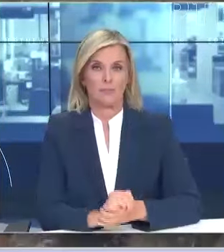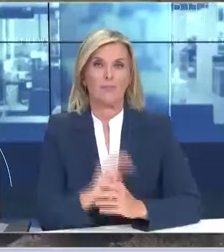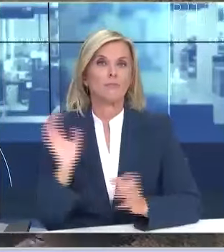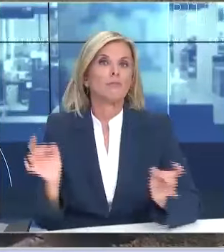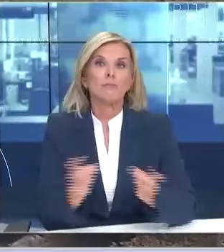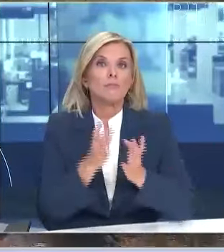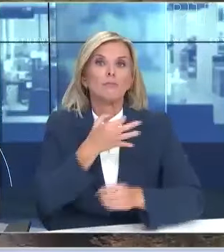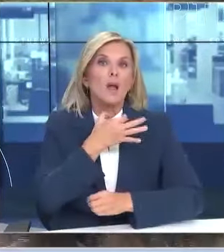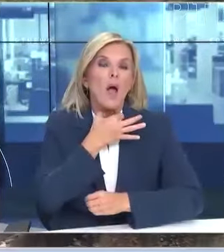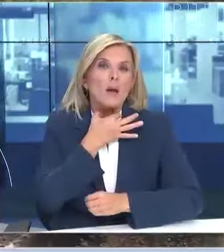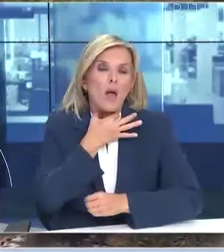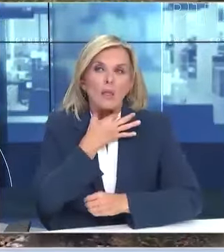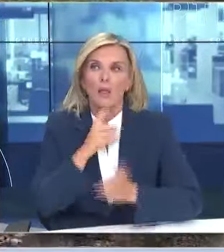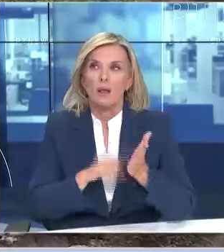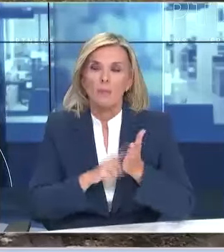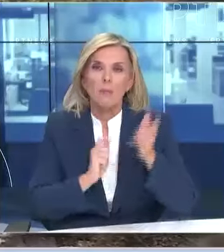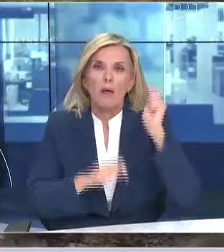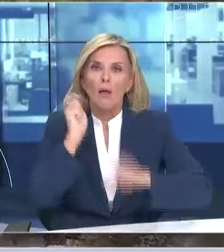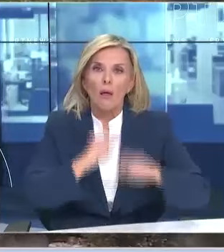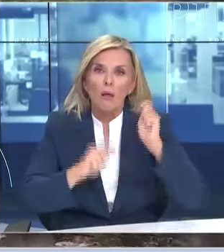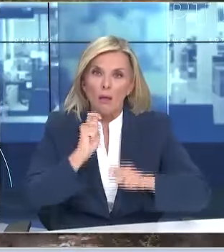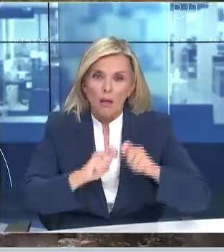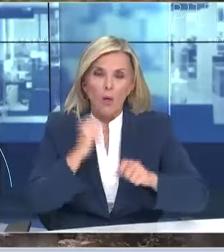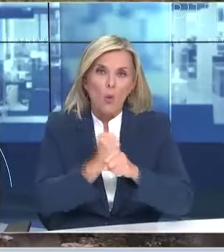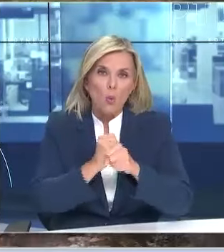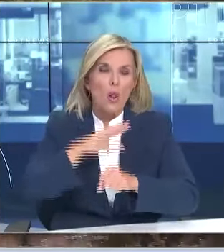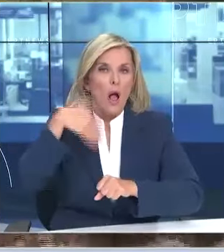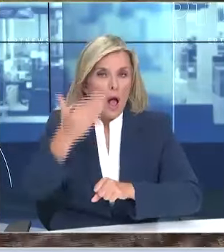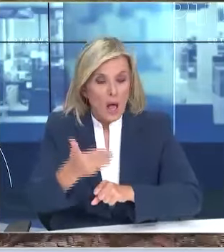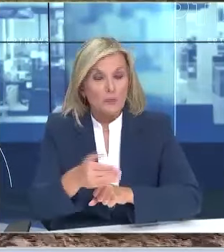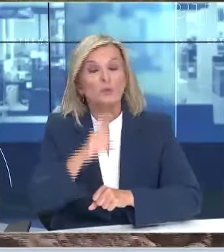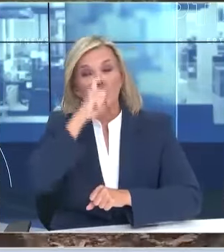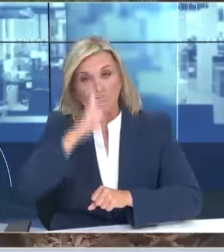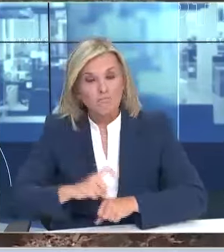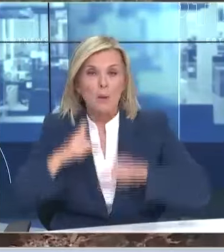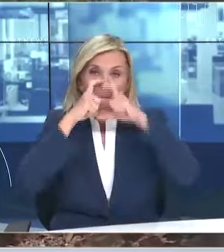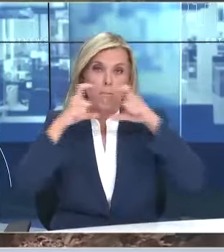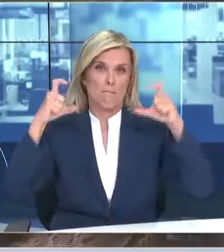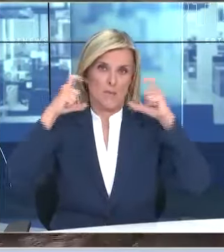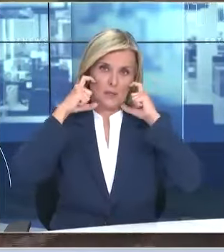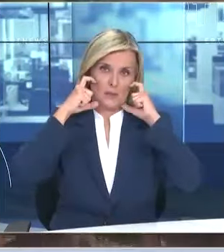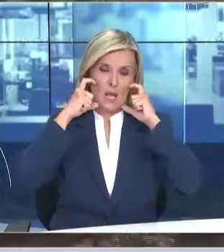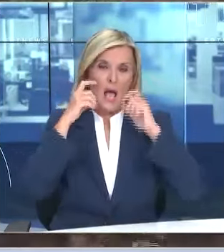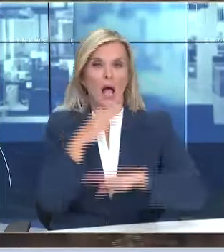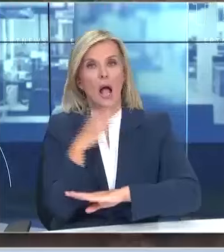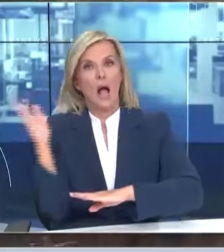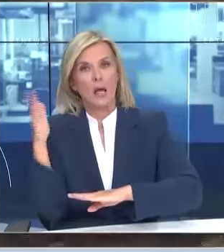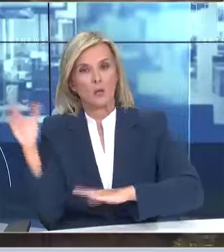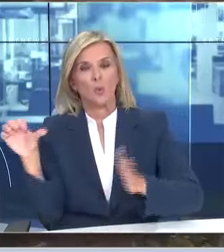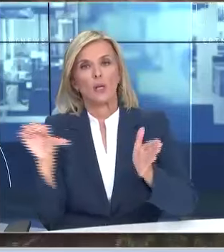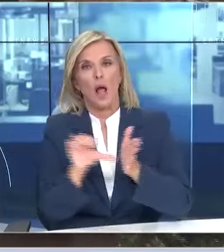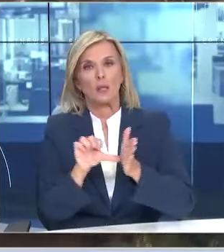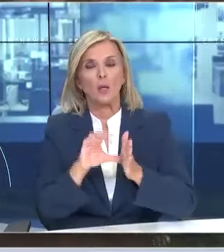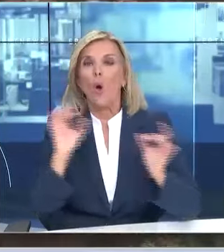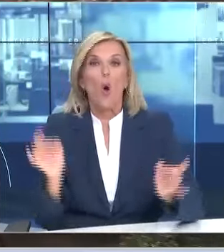ανάγκη να κάνει κανείς κάτι στο εξωτερικό χώρο, καλό είναι να φοράει μάσκα. Ειδικά στις περιοχές που ανέφερα προηγουμένως, δηλαδή Ανατολική Αττική, με έμφαση, αλλά